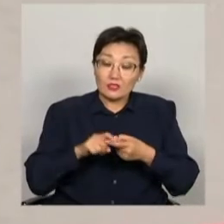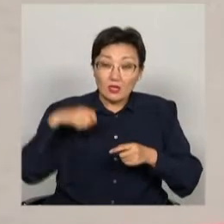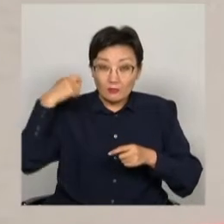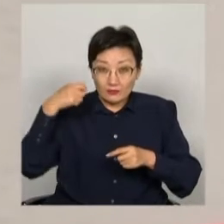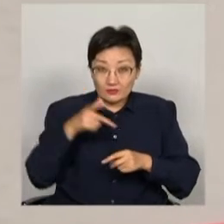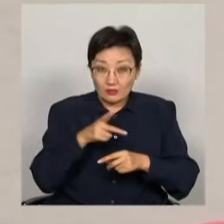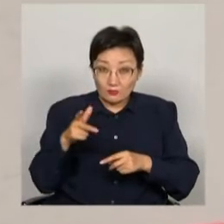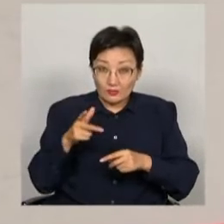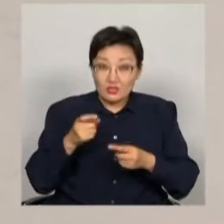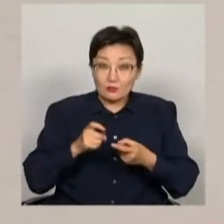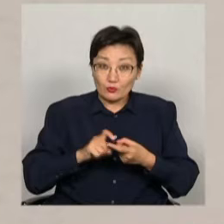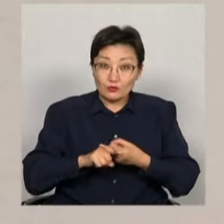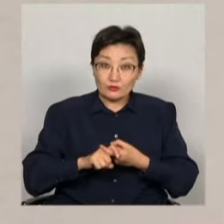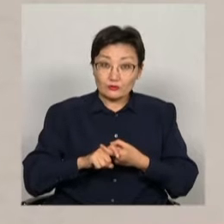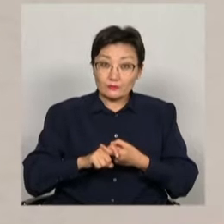жазбасы бойынша